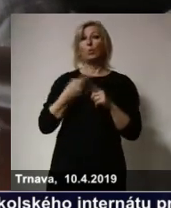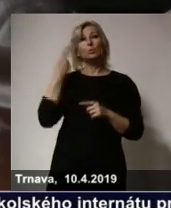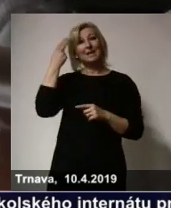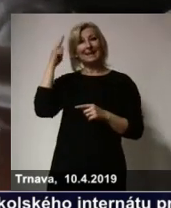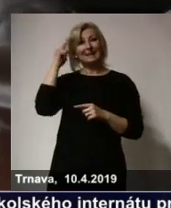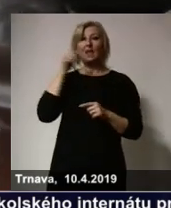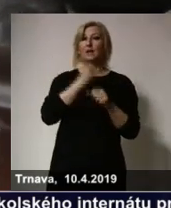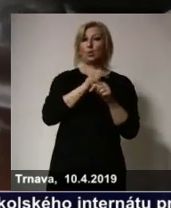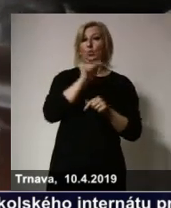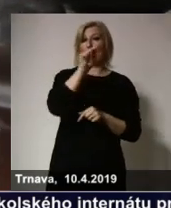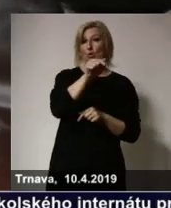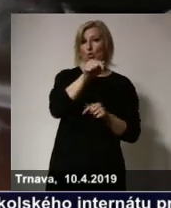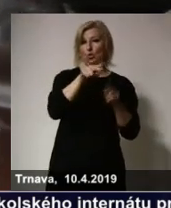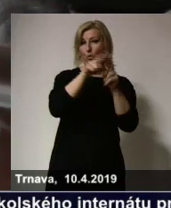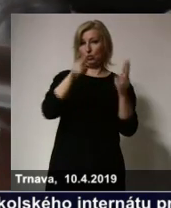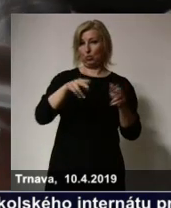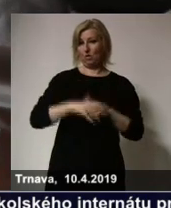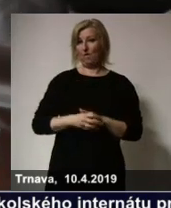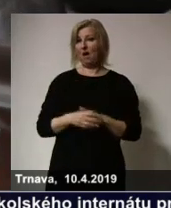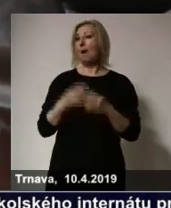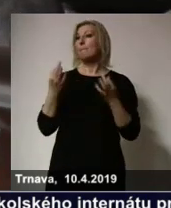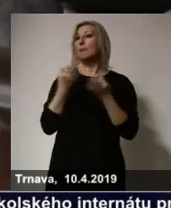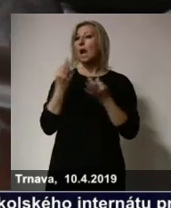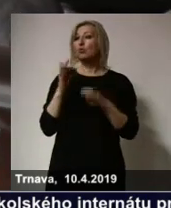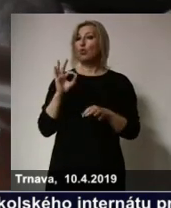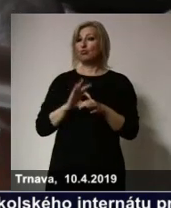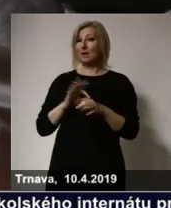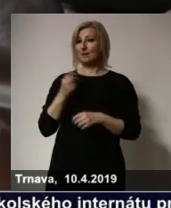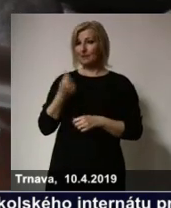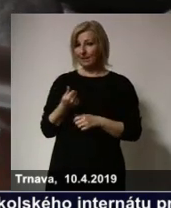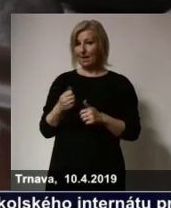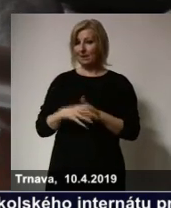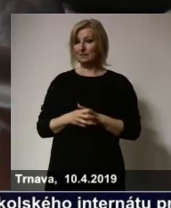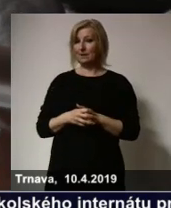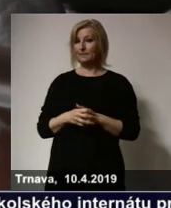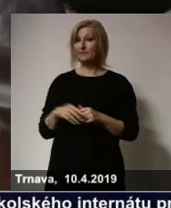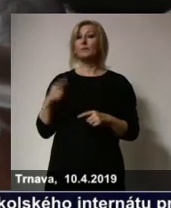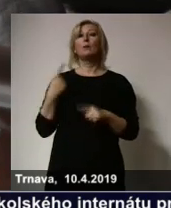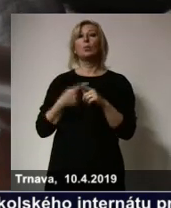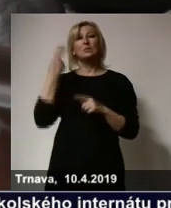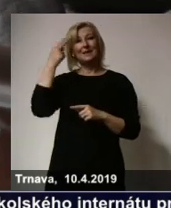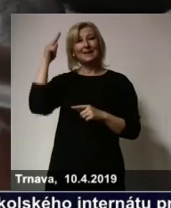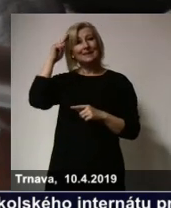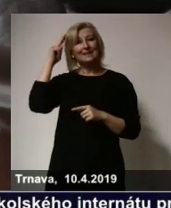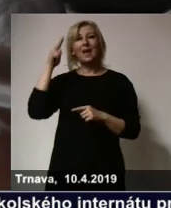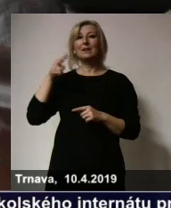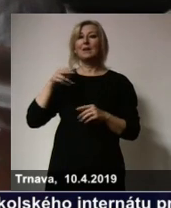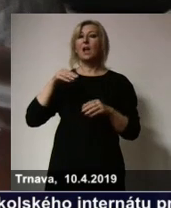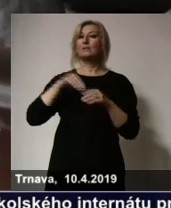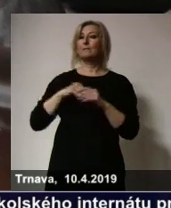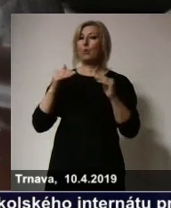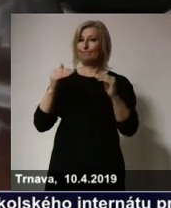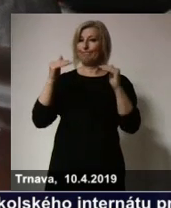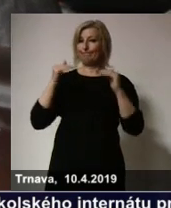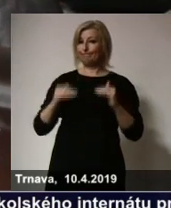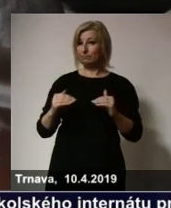tam. Šetrí to finančné prostriedky a tým, že internátová kapacita klesla, tak povediať,